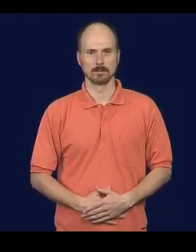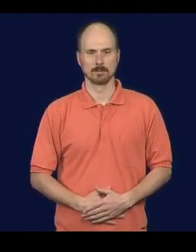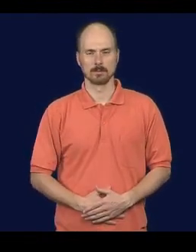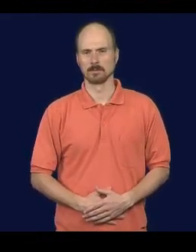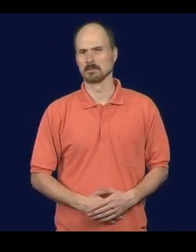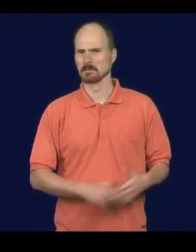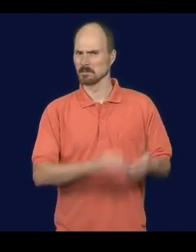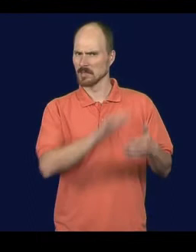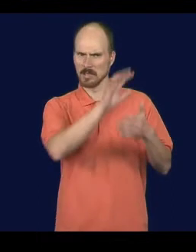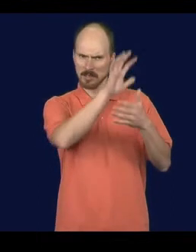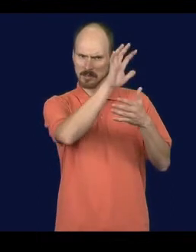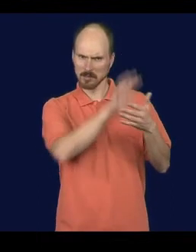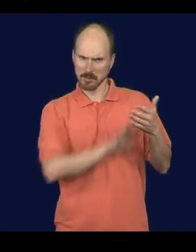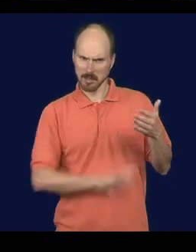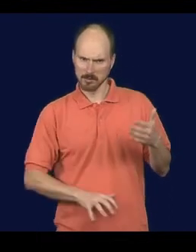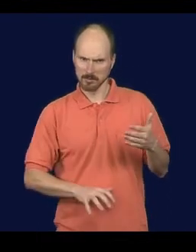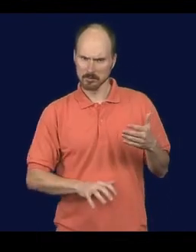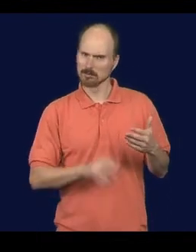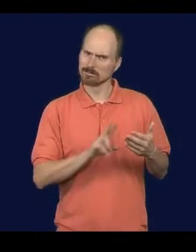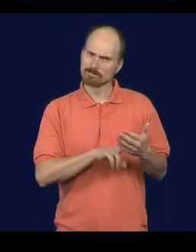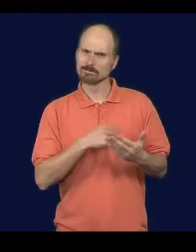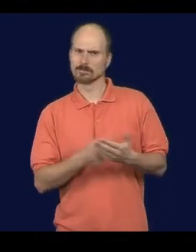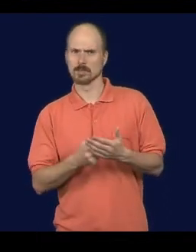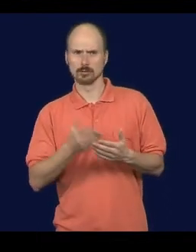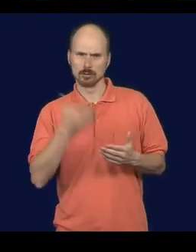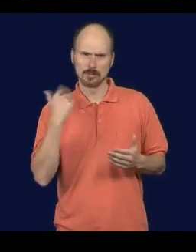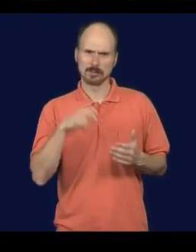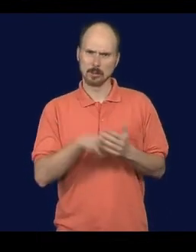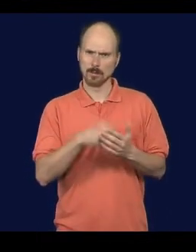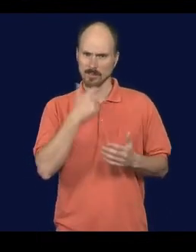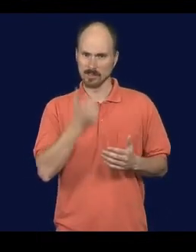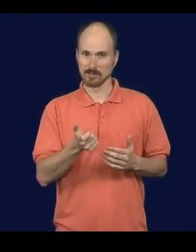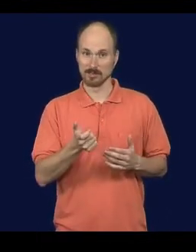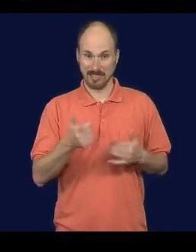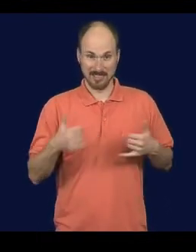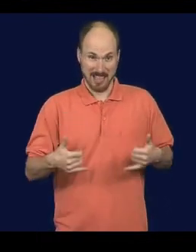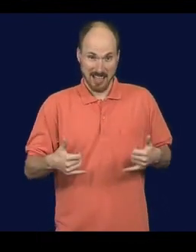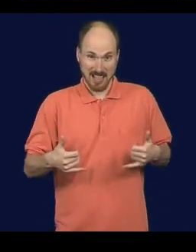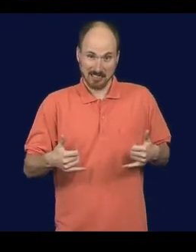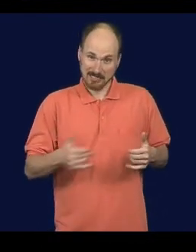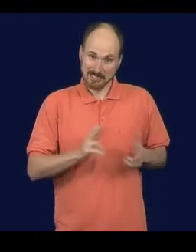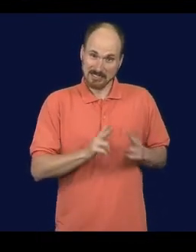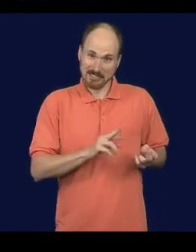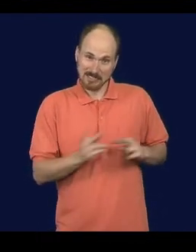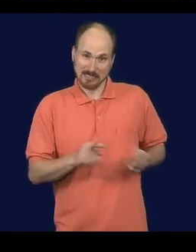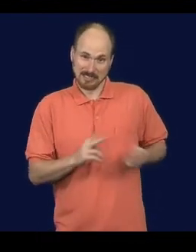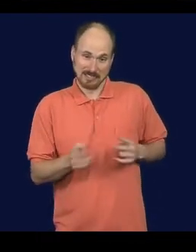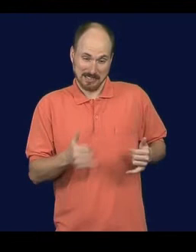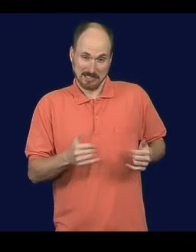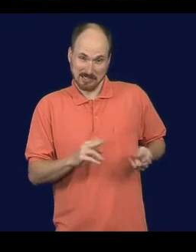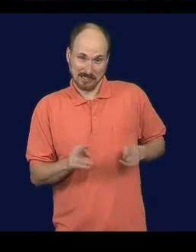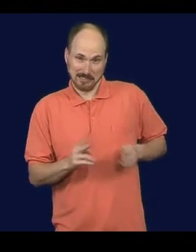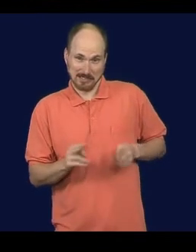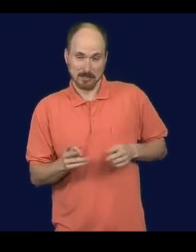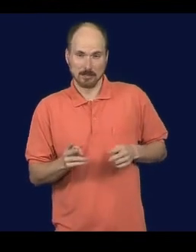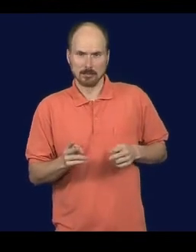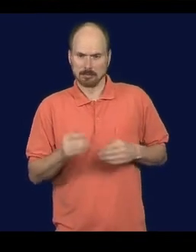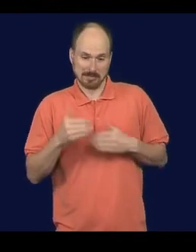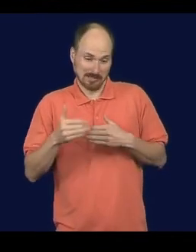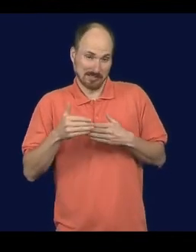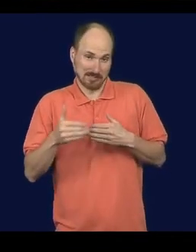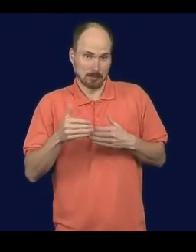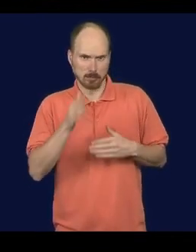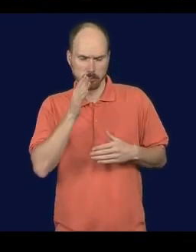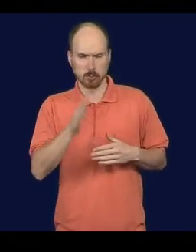propagovat. Další, kdo se tady hlásil, těch rukou tady bylo docela dost. Je vidět, že jste zaujal, Štěpáne.